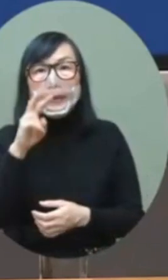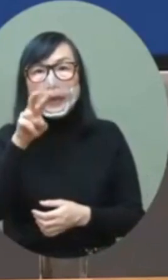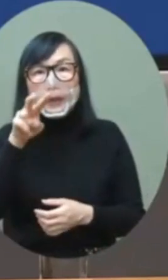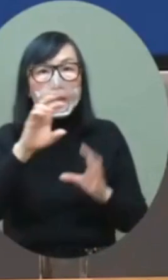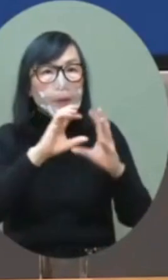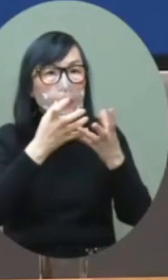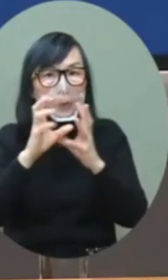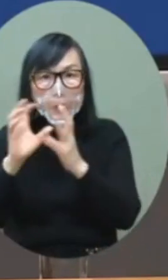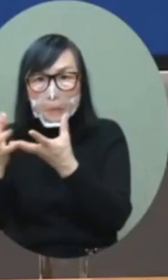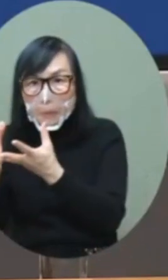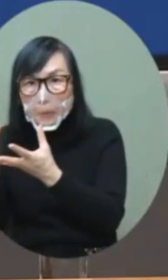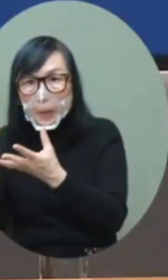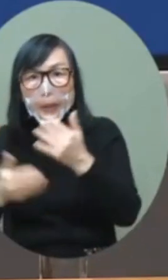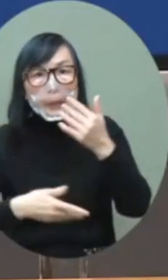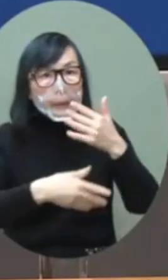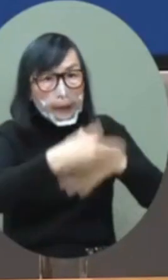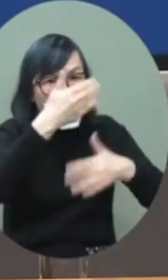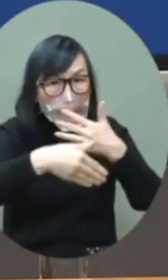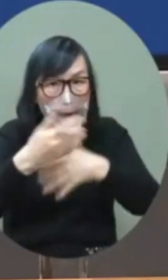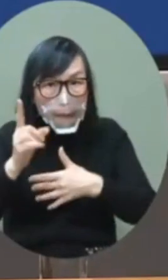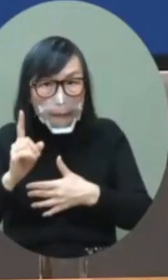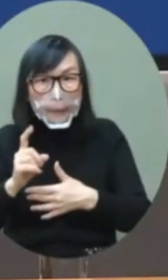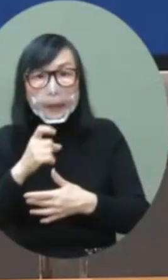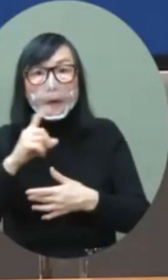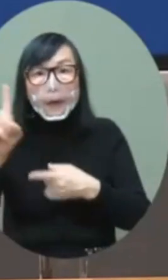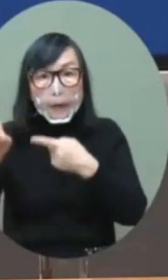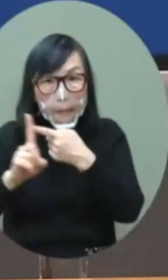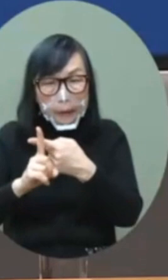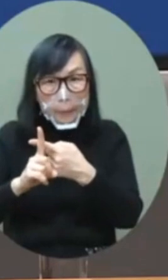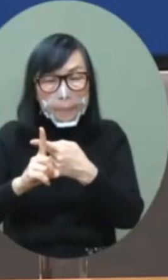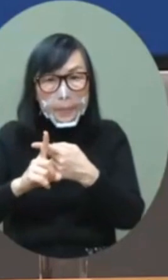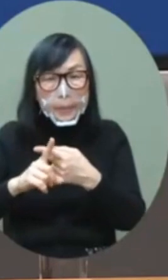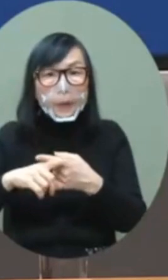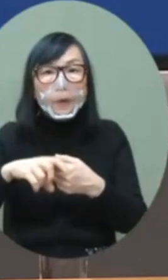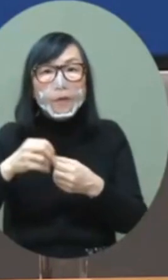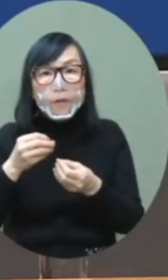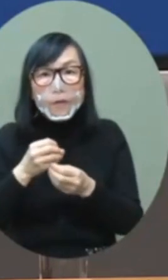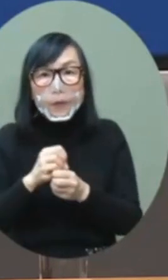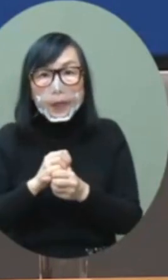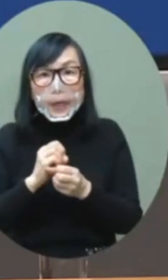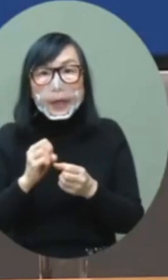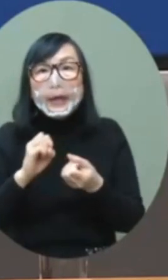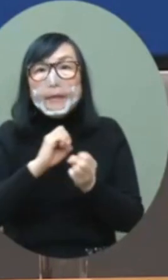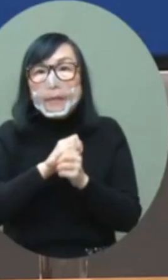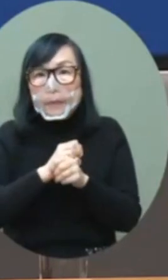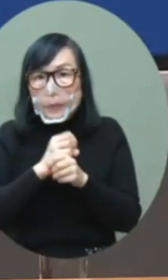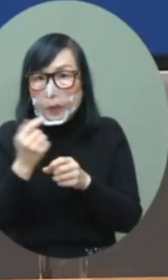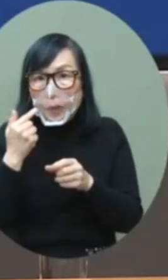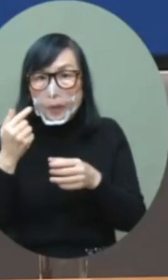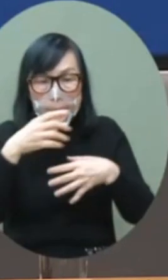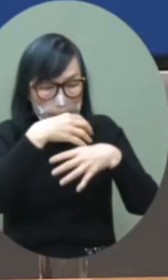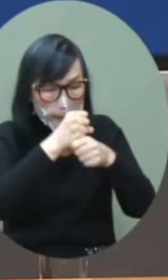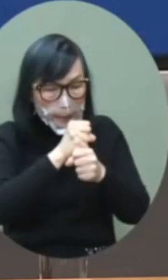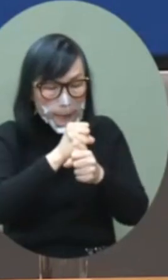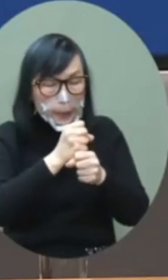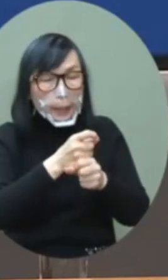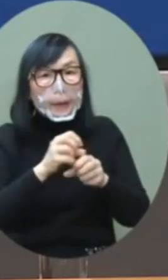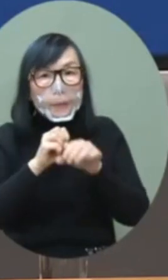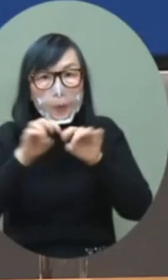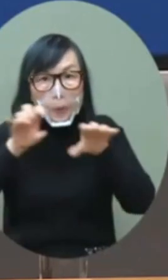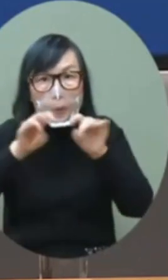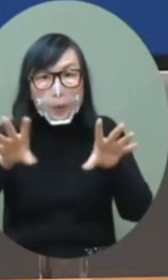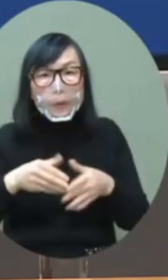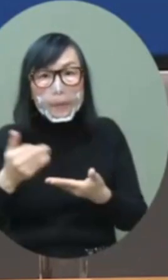群組或者某一啲大廈係會有風險咧，就會發一個CTN 強制檢測嘅公告，就請嗰